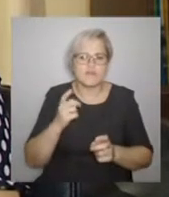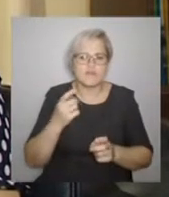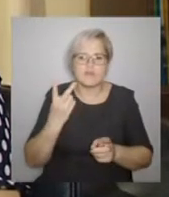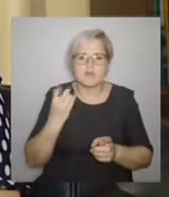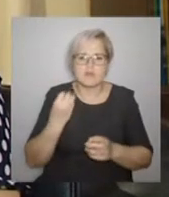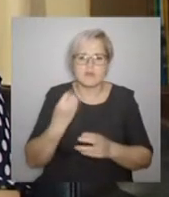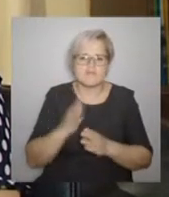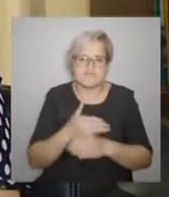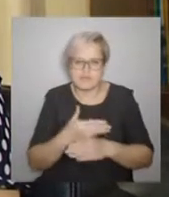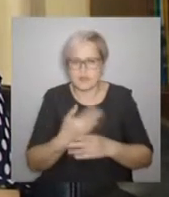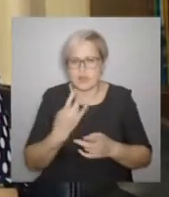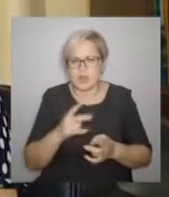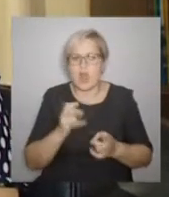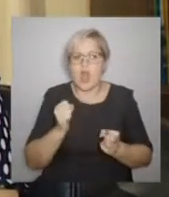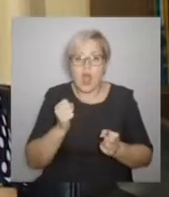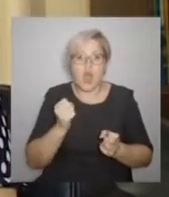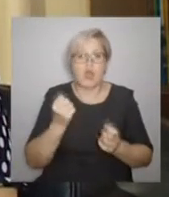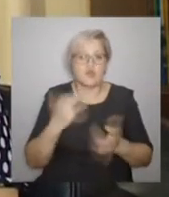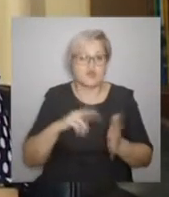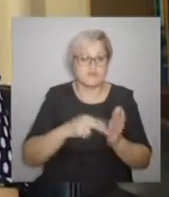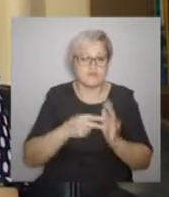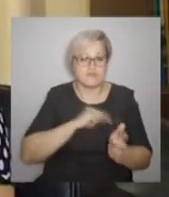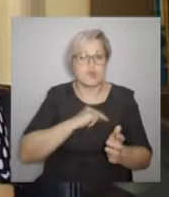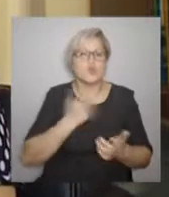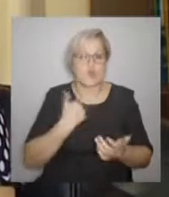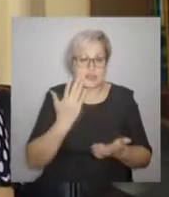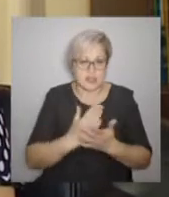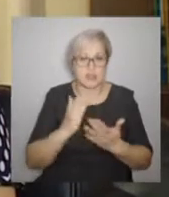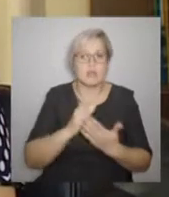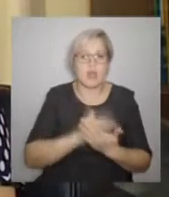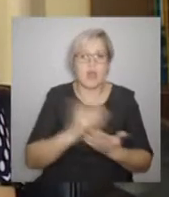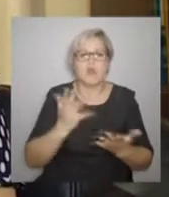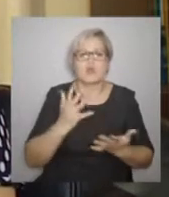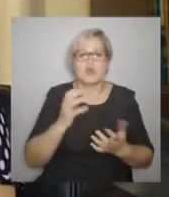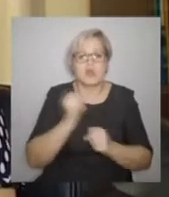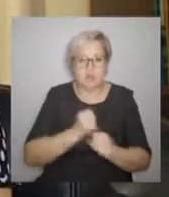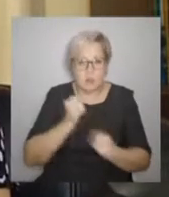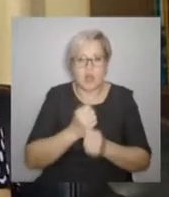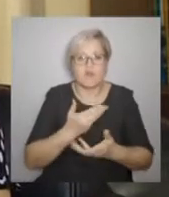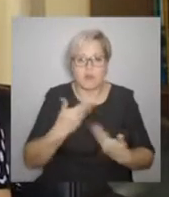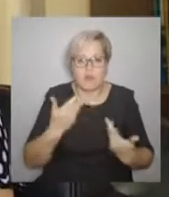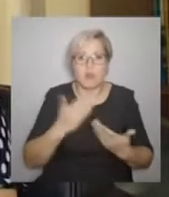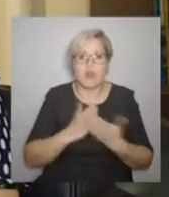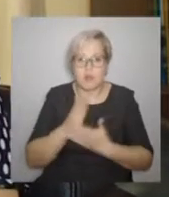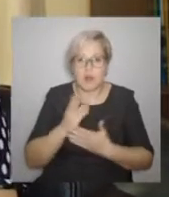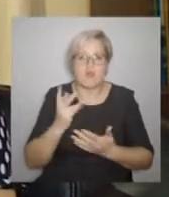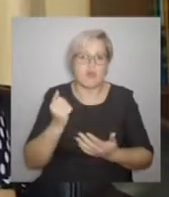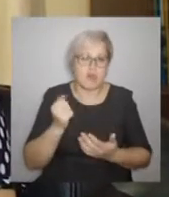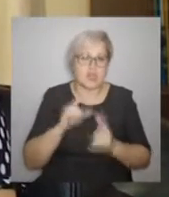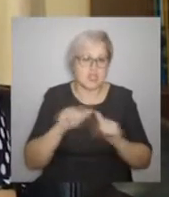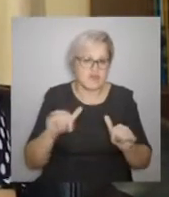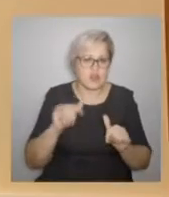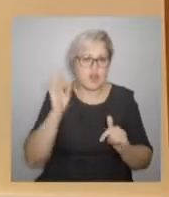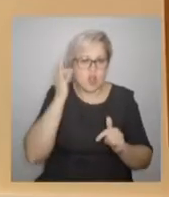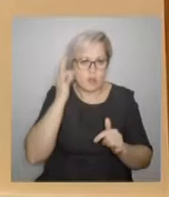мы могли предоставлять, то есть им также предоставить какой-то спектр платных услуг, если будет такая необходимость у